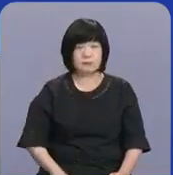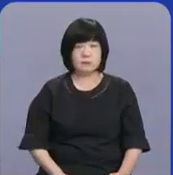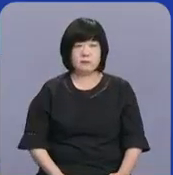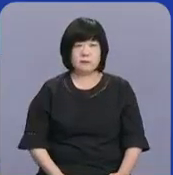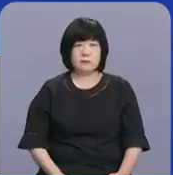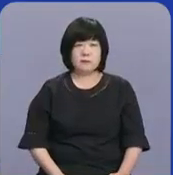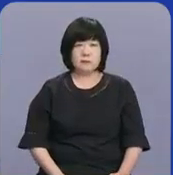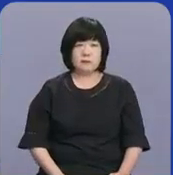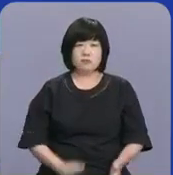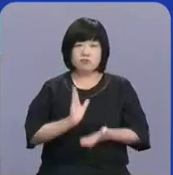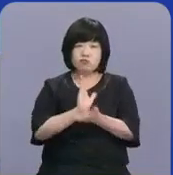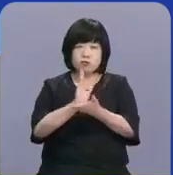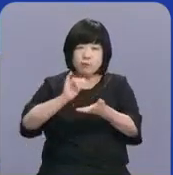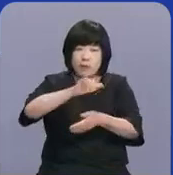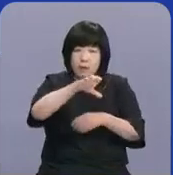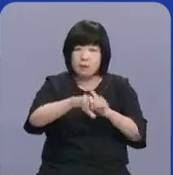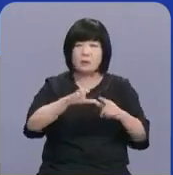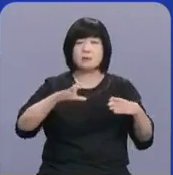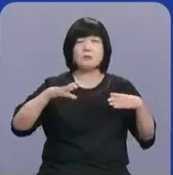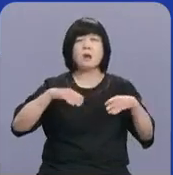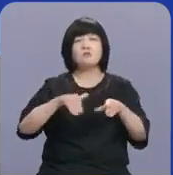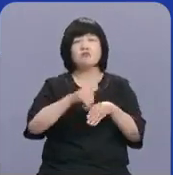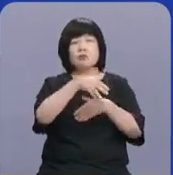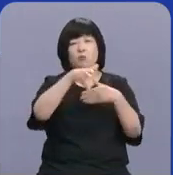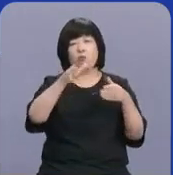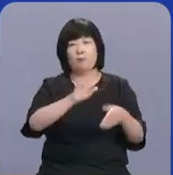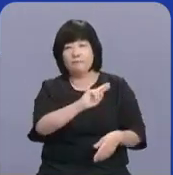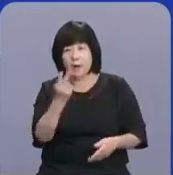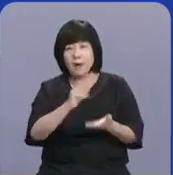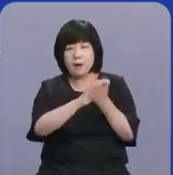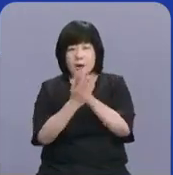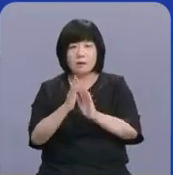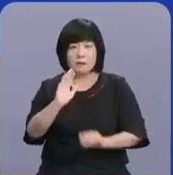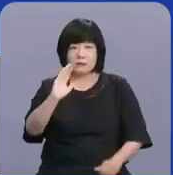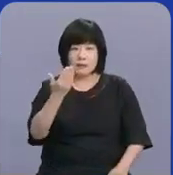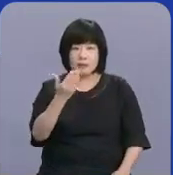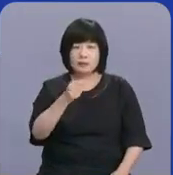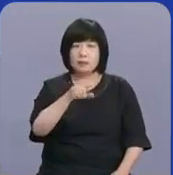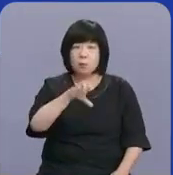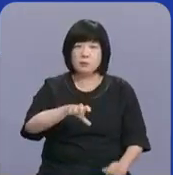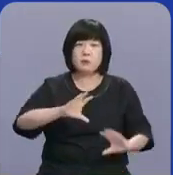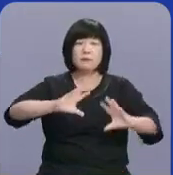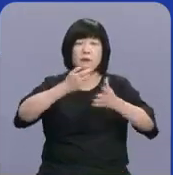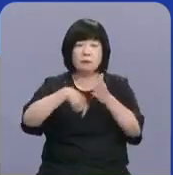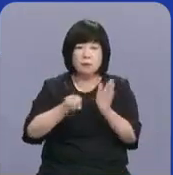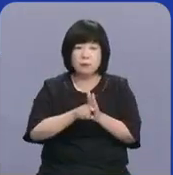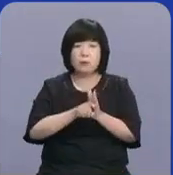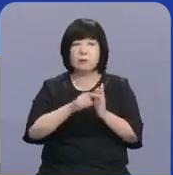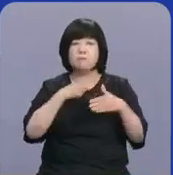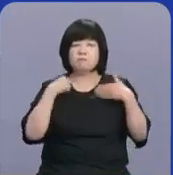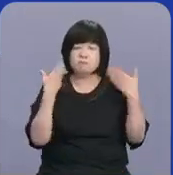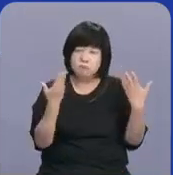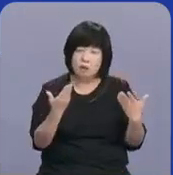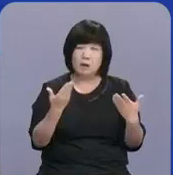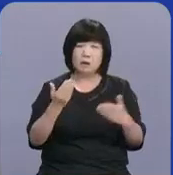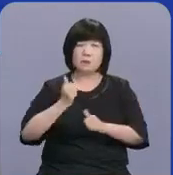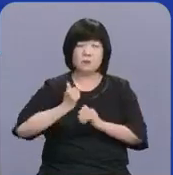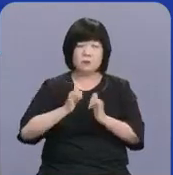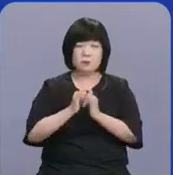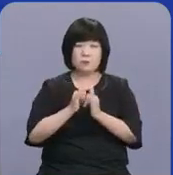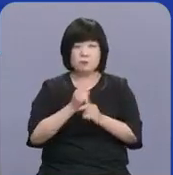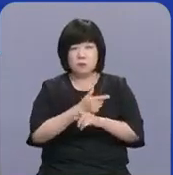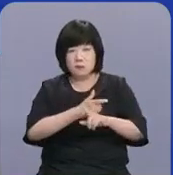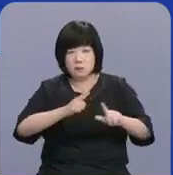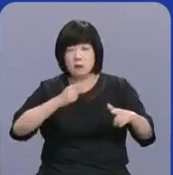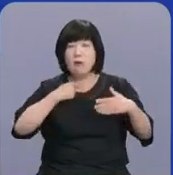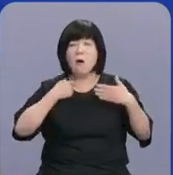이렇게 자랑스러운 문화공간으로 변했습니다. 그리고 이것은 조국을 위해 목숨을 바친